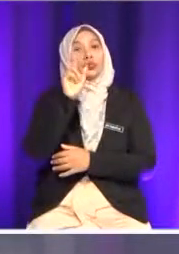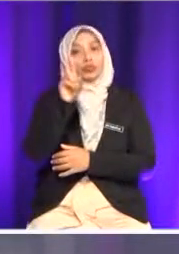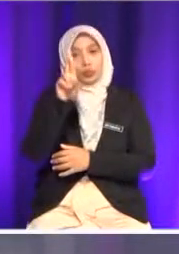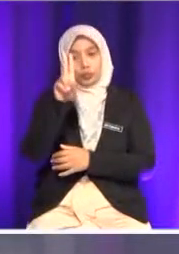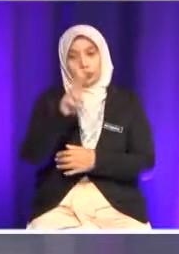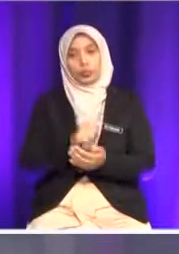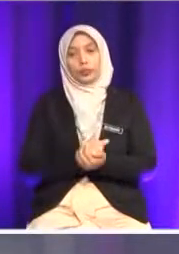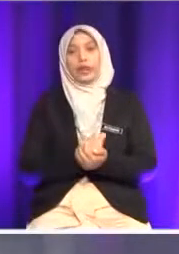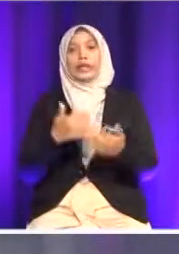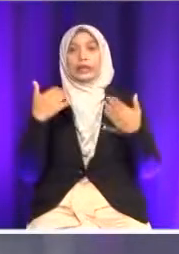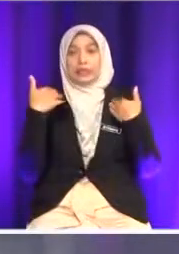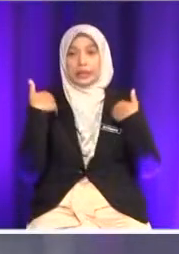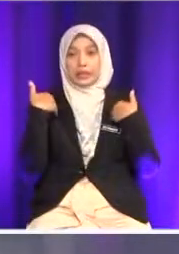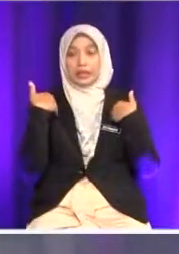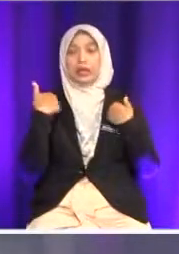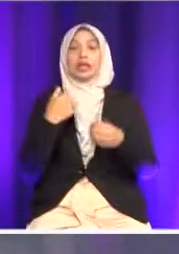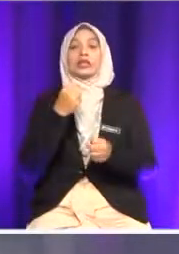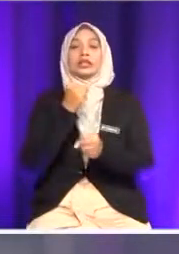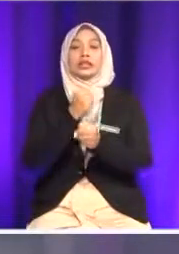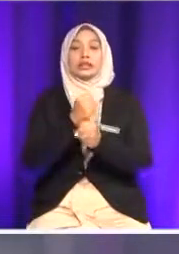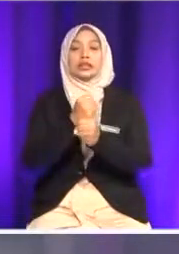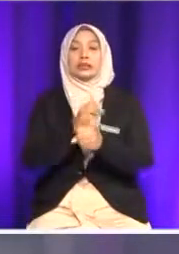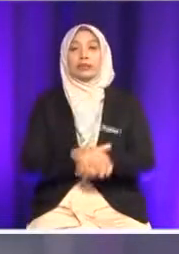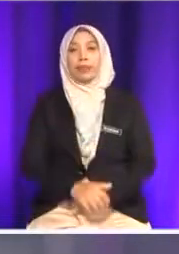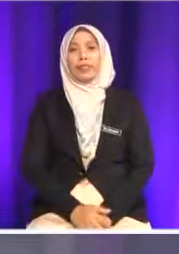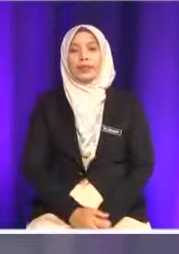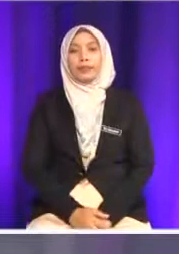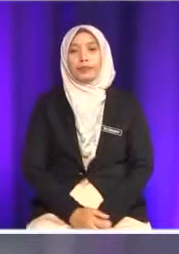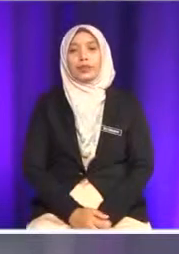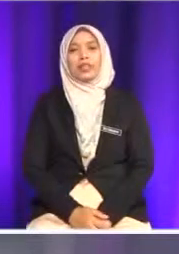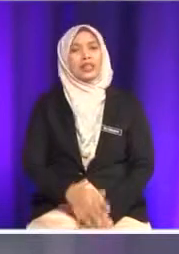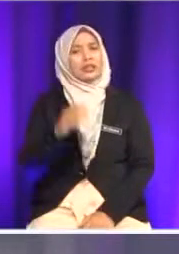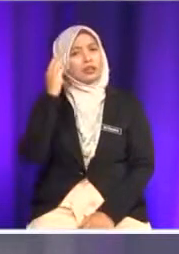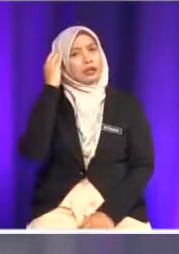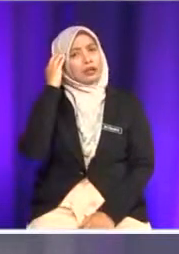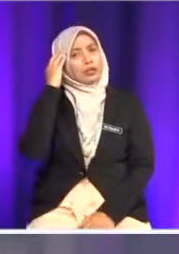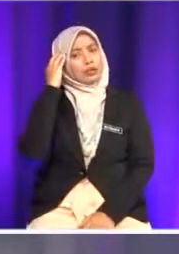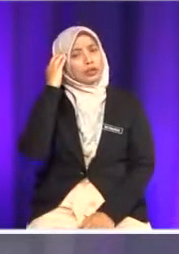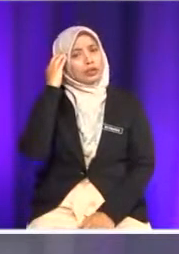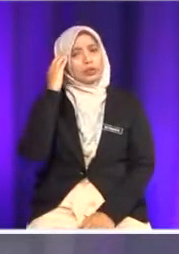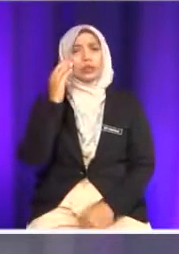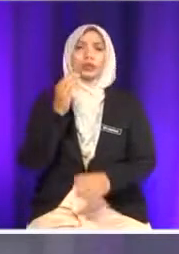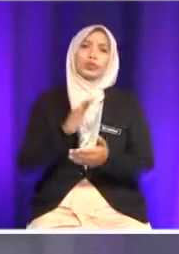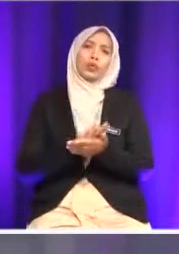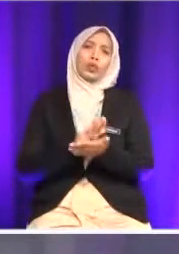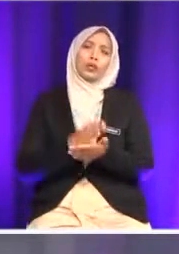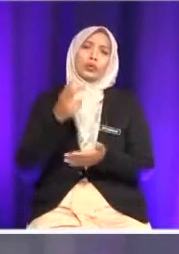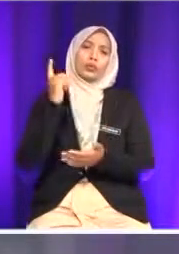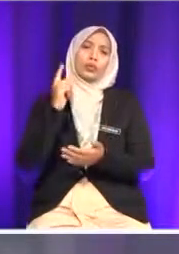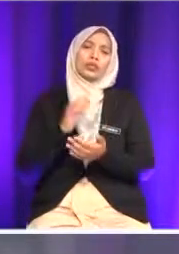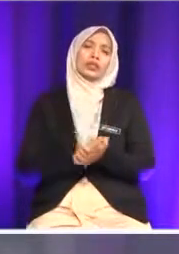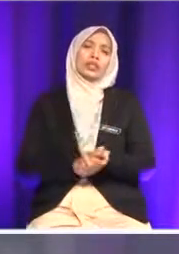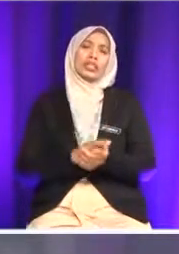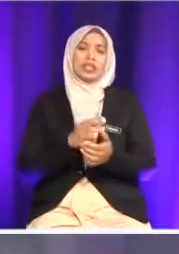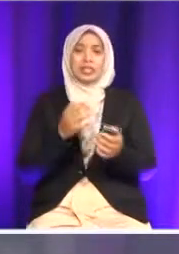sesuai untuk mereka yang kecenderungannya lebih kepada realistik saya teringat ya Cik Gung sewaktu saya sekolah Saya sangat suka mengendalikan